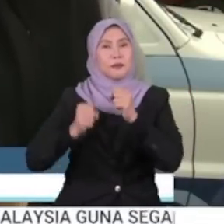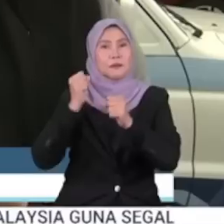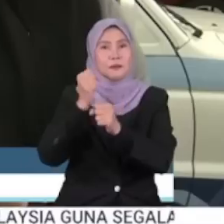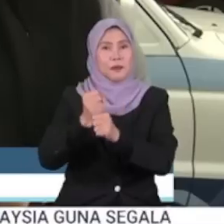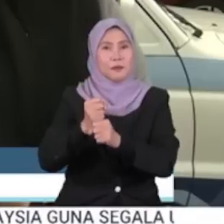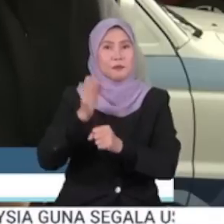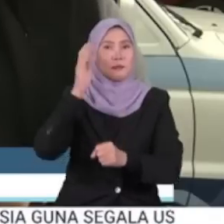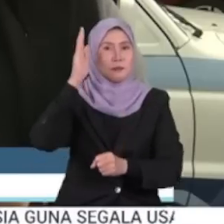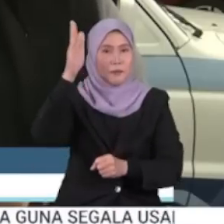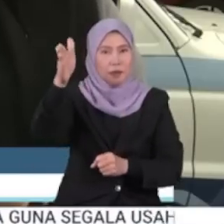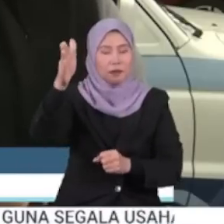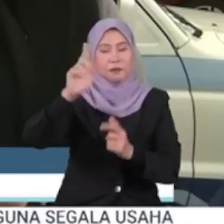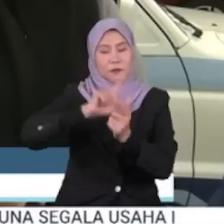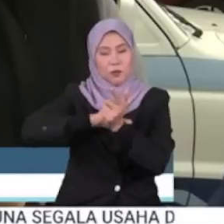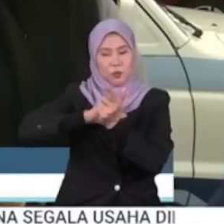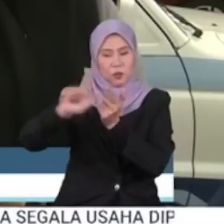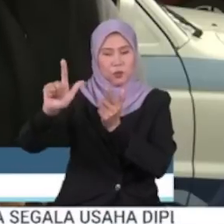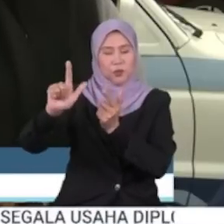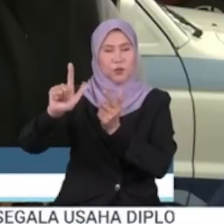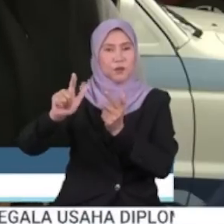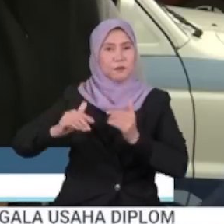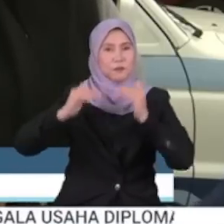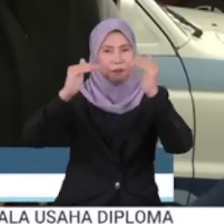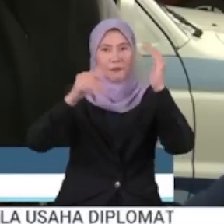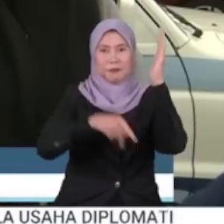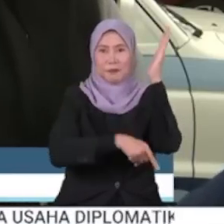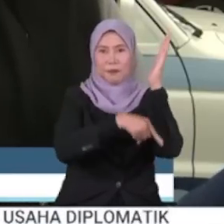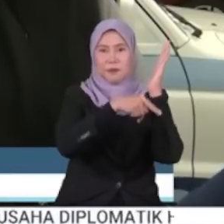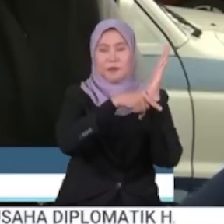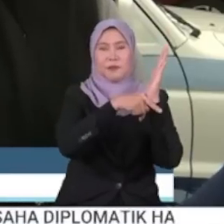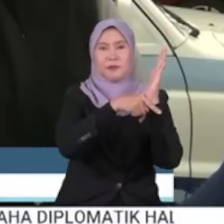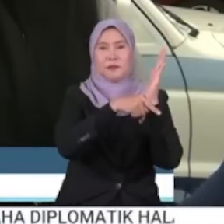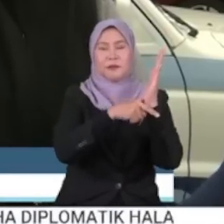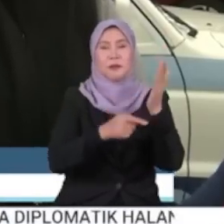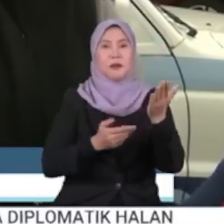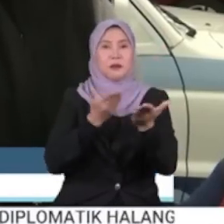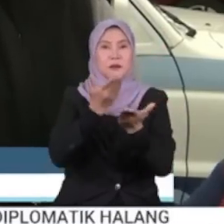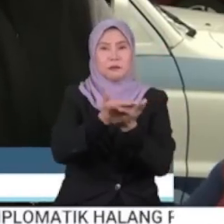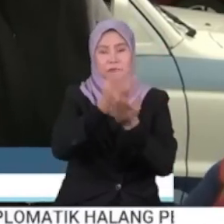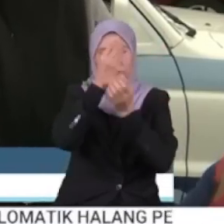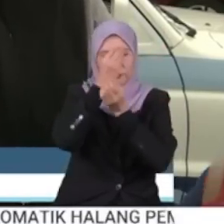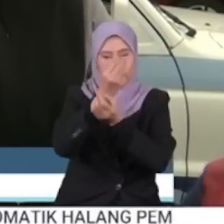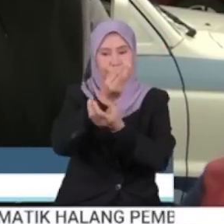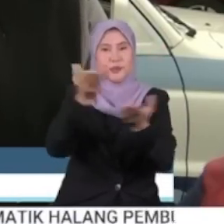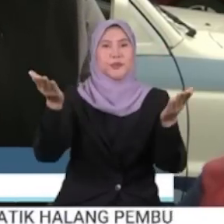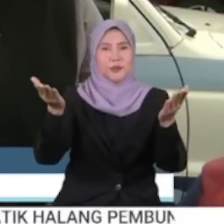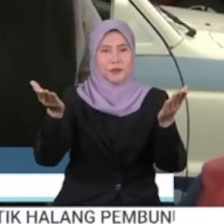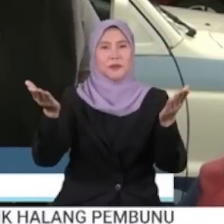depan selepas kelulusan di peringkat parlimen, kita juga akan membawarkan